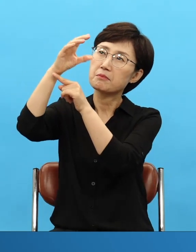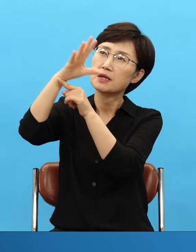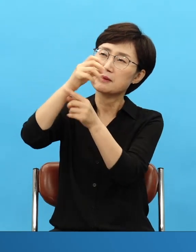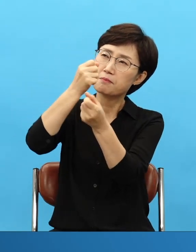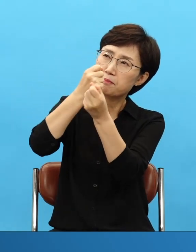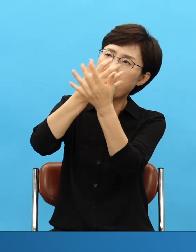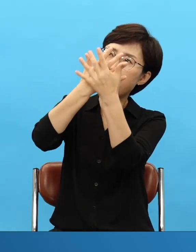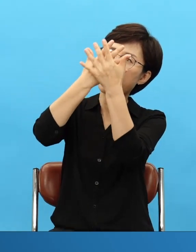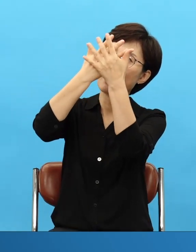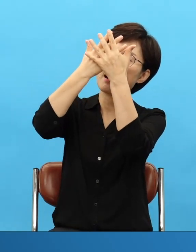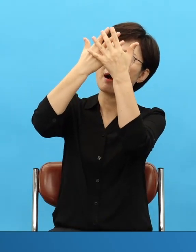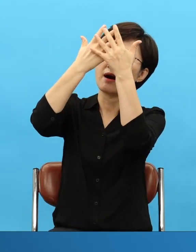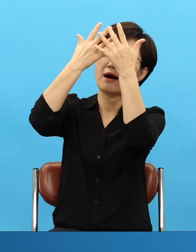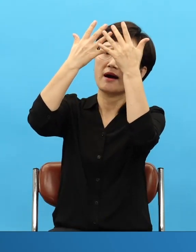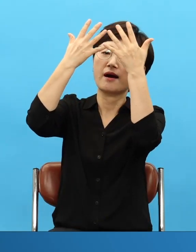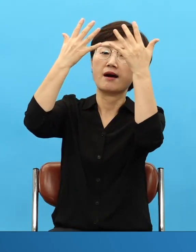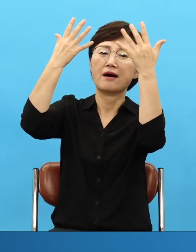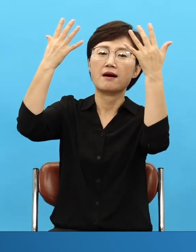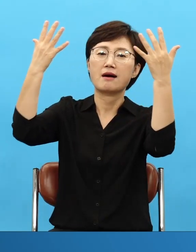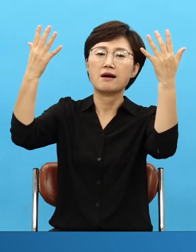복음의 밝은